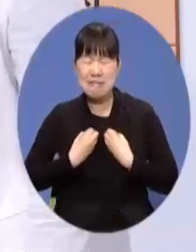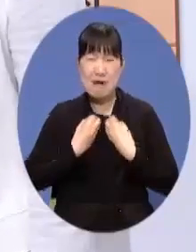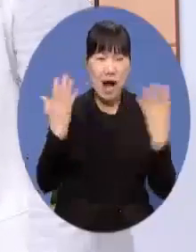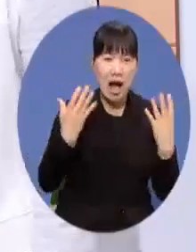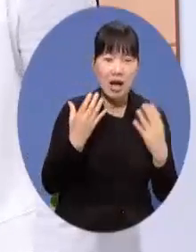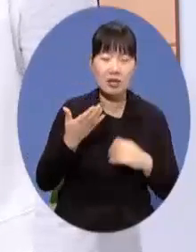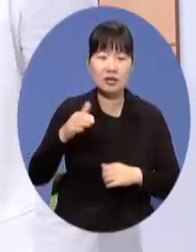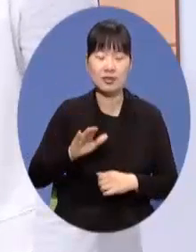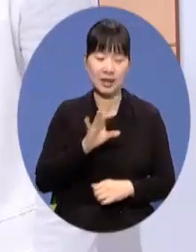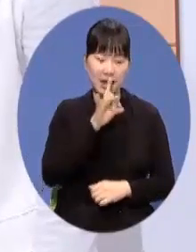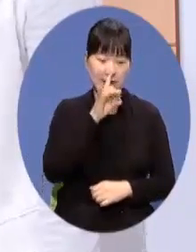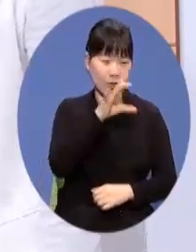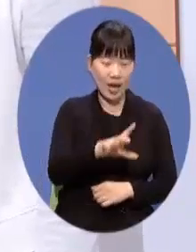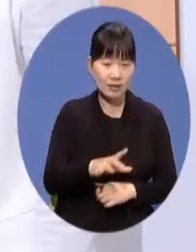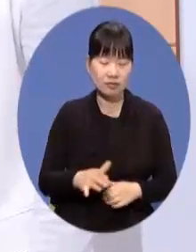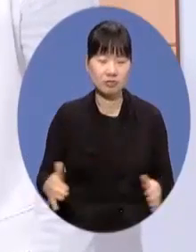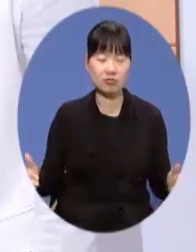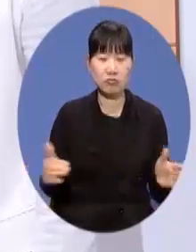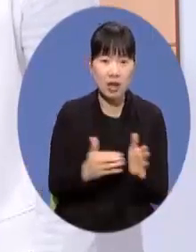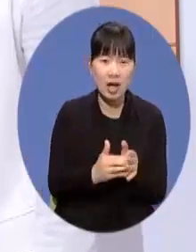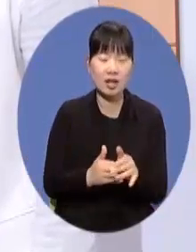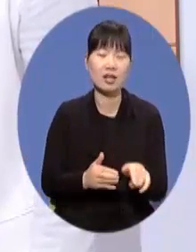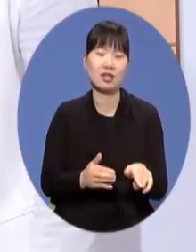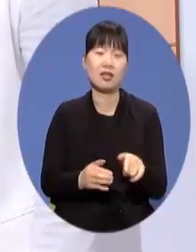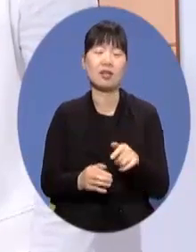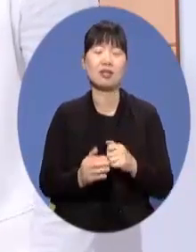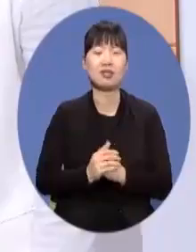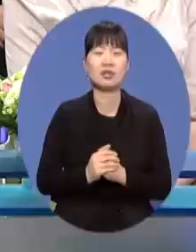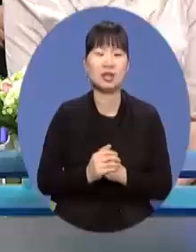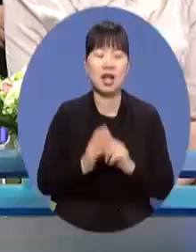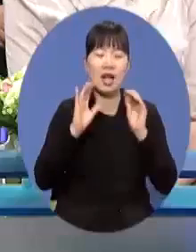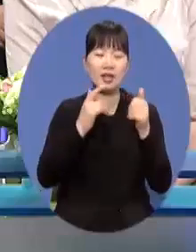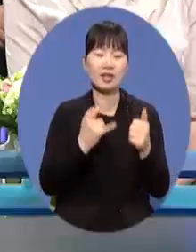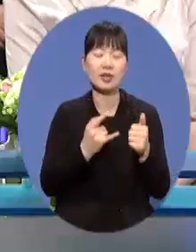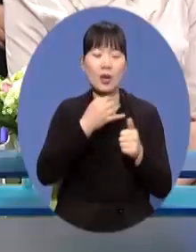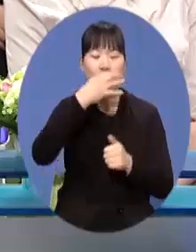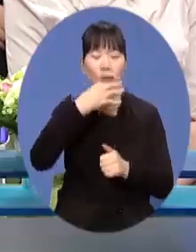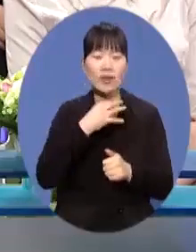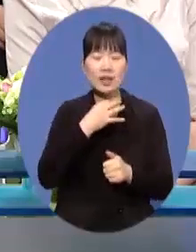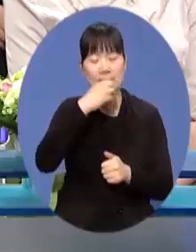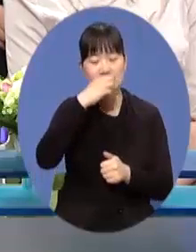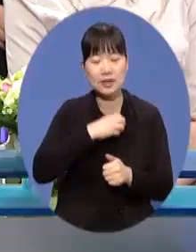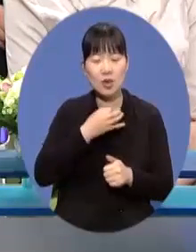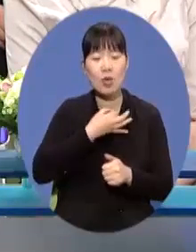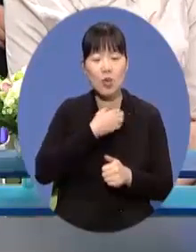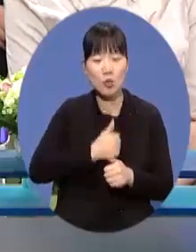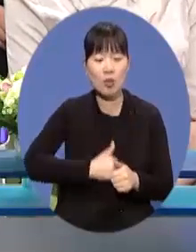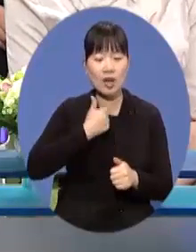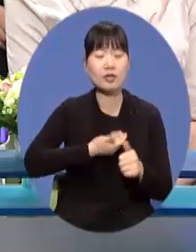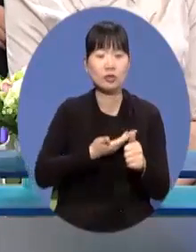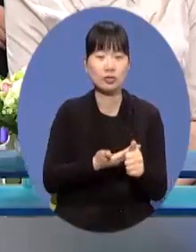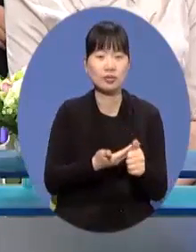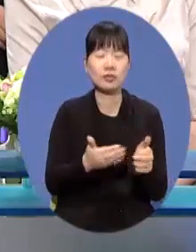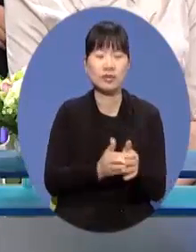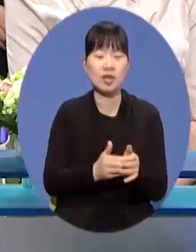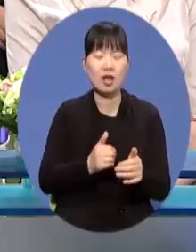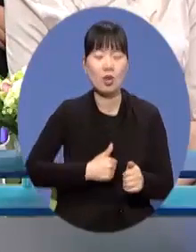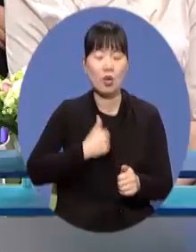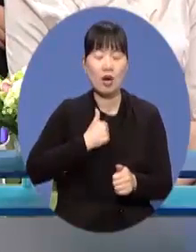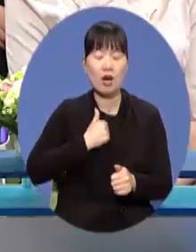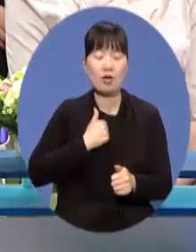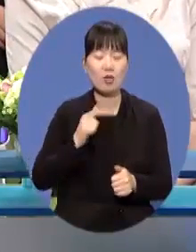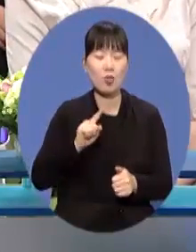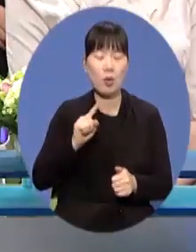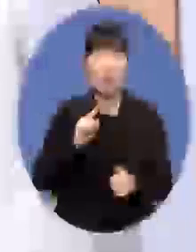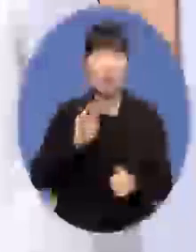되는데 안 돼. 그만. 네. 이렇게 해서 아이한테 효과적으로 그냥 화를 내시면 됩니다. 맞아요. 근데 이 화라는 게